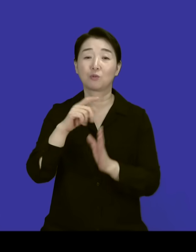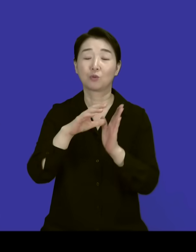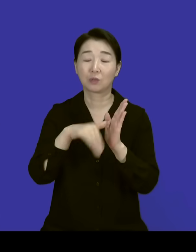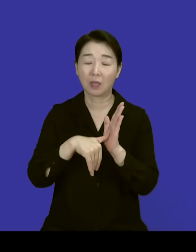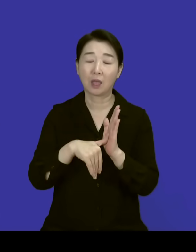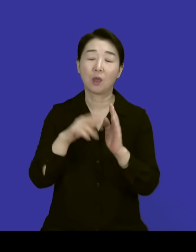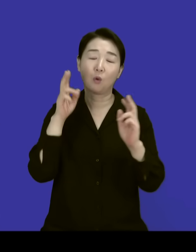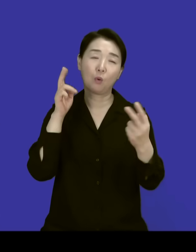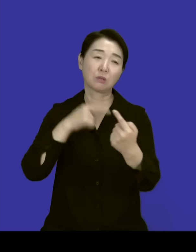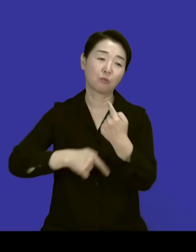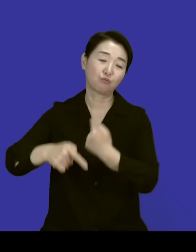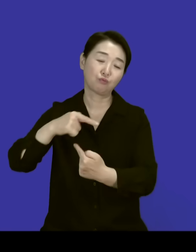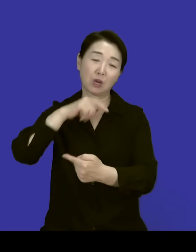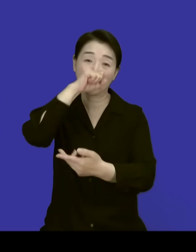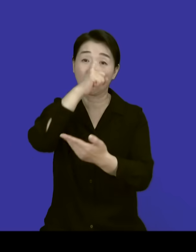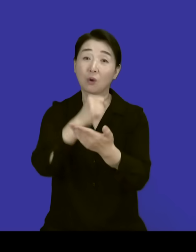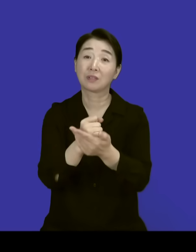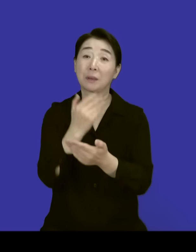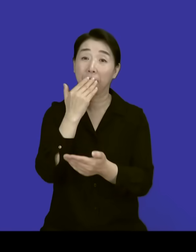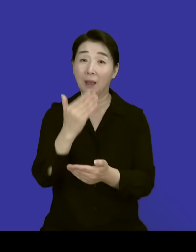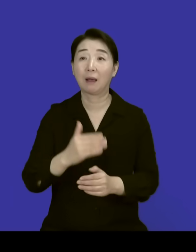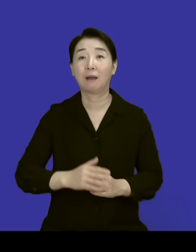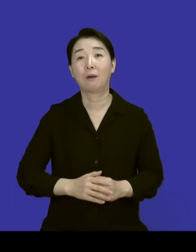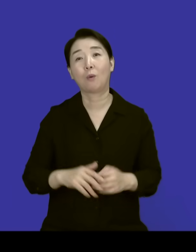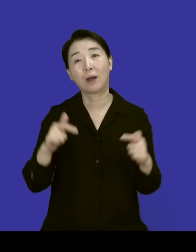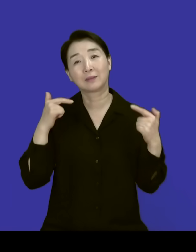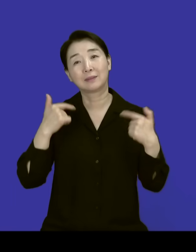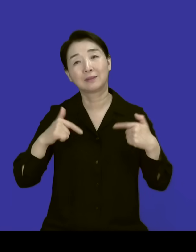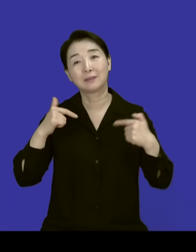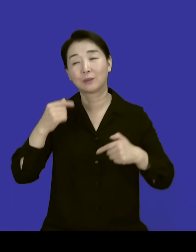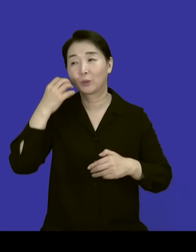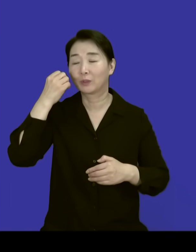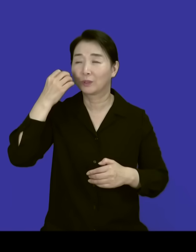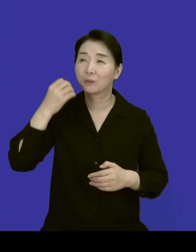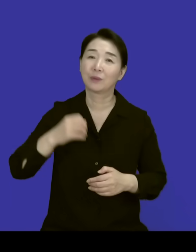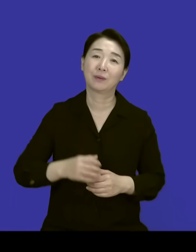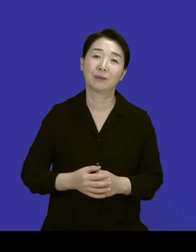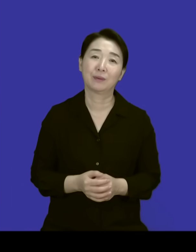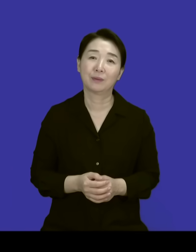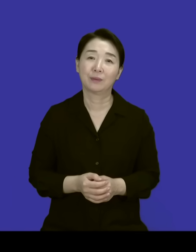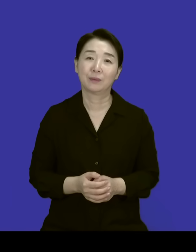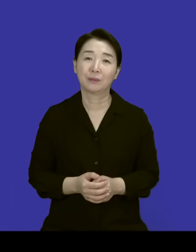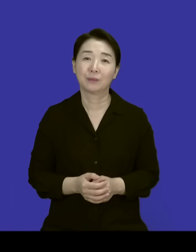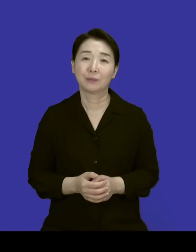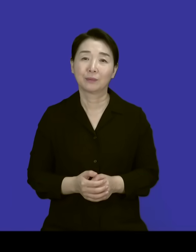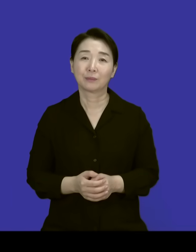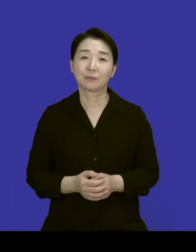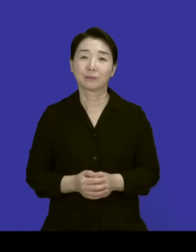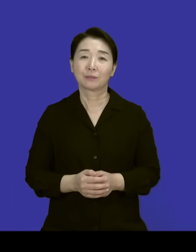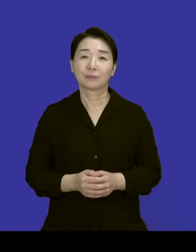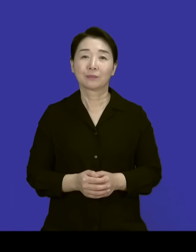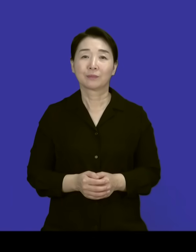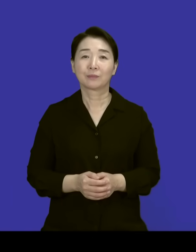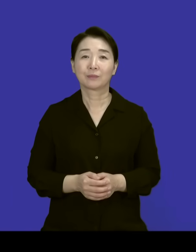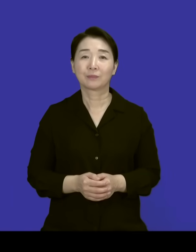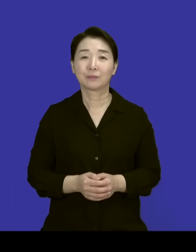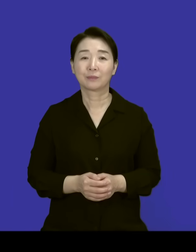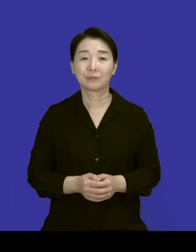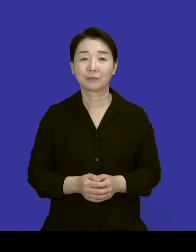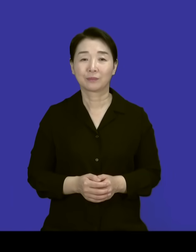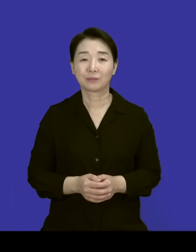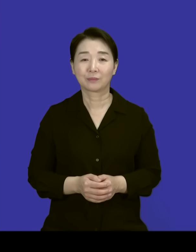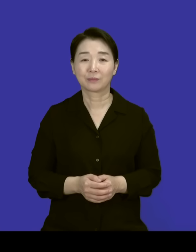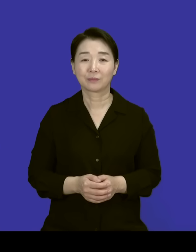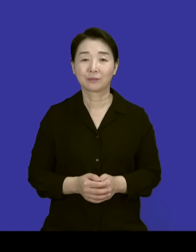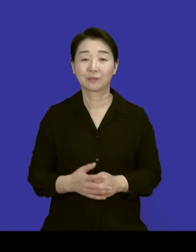있게끔 해주시더라고요. 예. 너무 신기해요 그냥 항상. 예. 그걸 또 들어주시더라고. 그래서 예. 뭐 낙원산